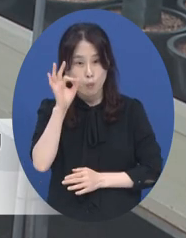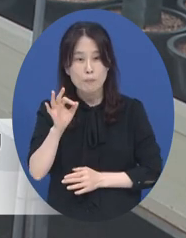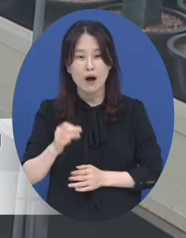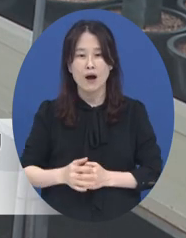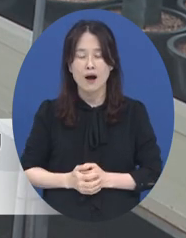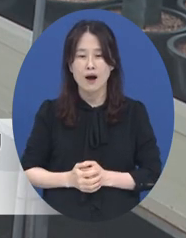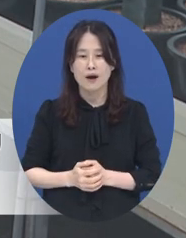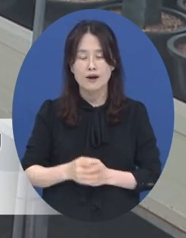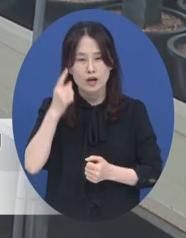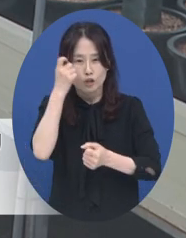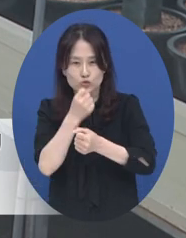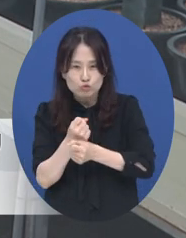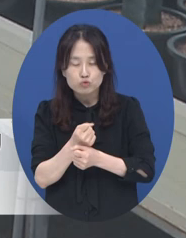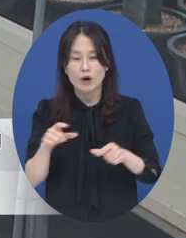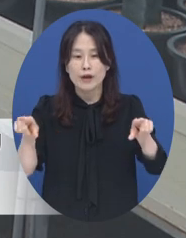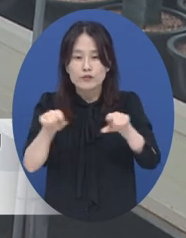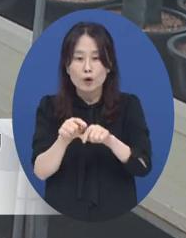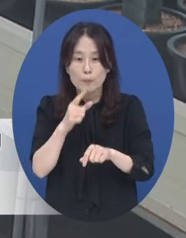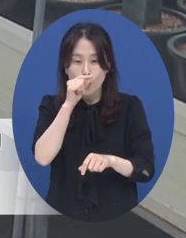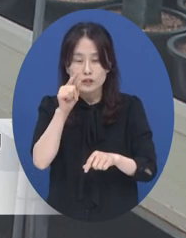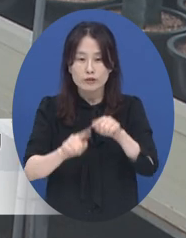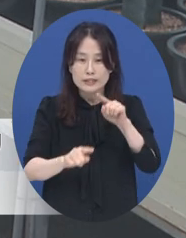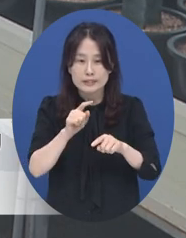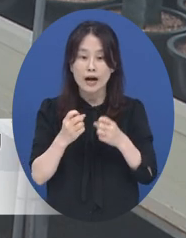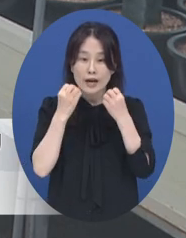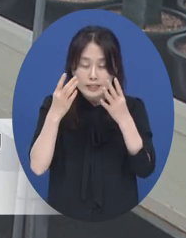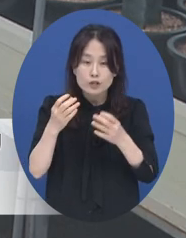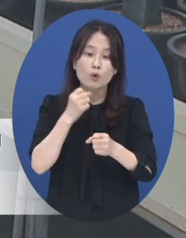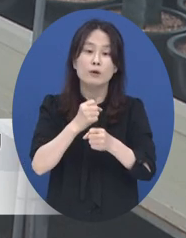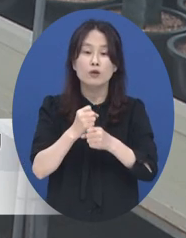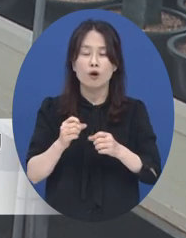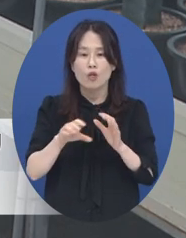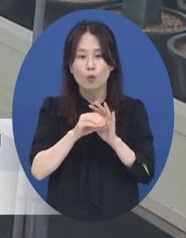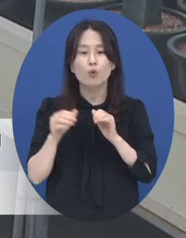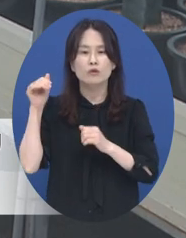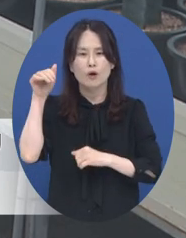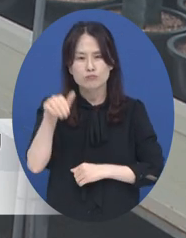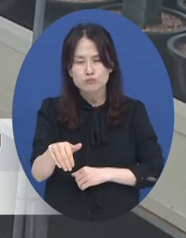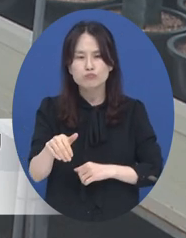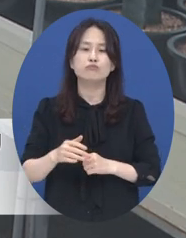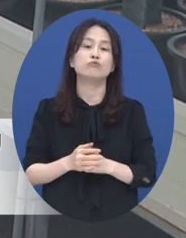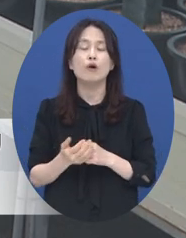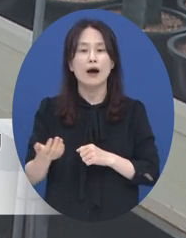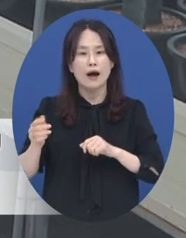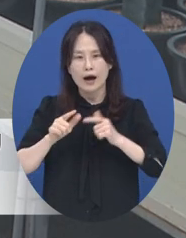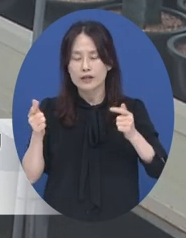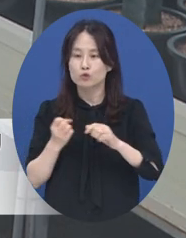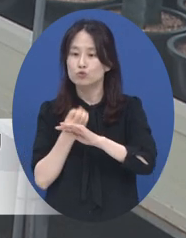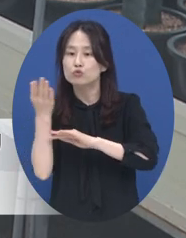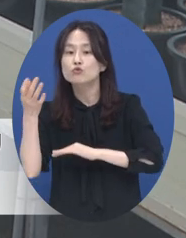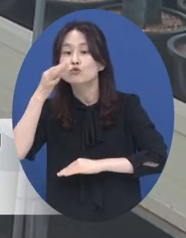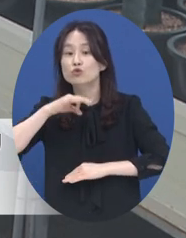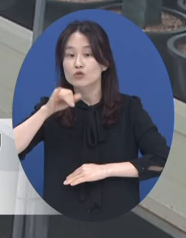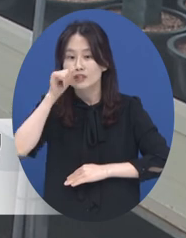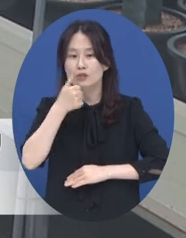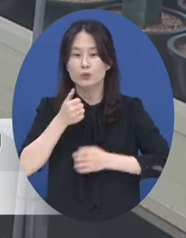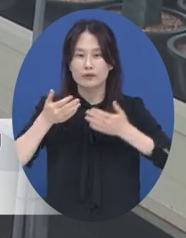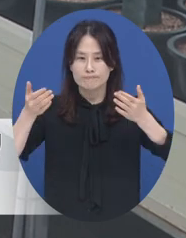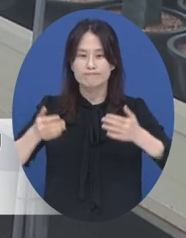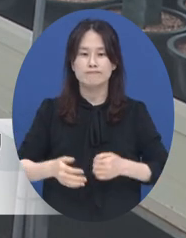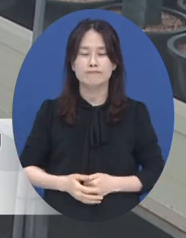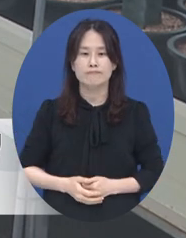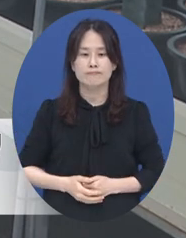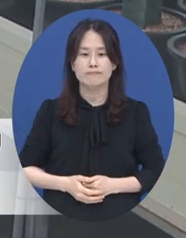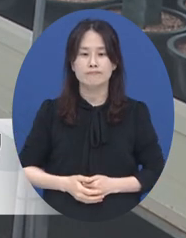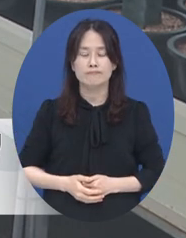개발한 접목 선인장 신품종 들이 코로나 상황에서도 수출 효자 노릇을 톡톡히 하고 있다고 합니다 최 창 순 기자가 현장